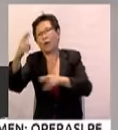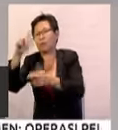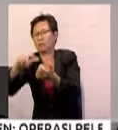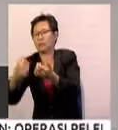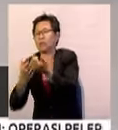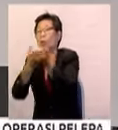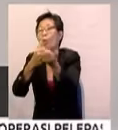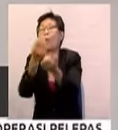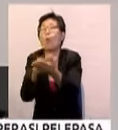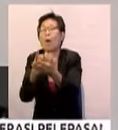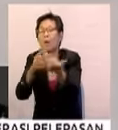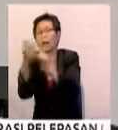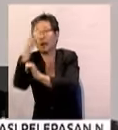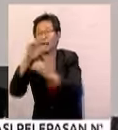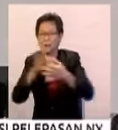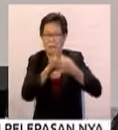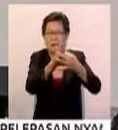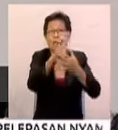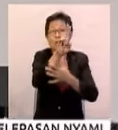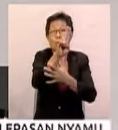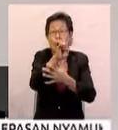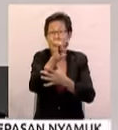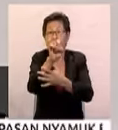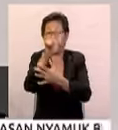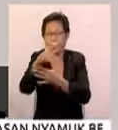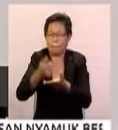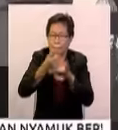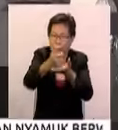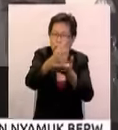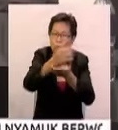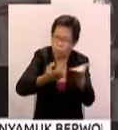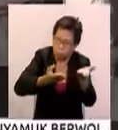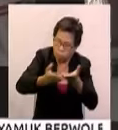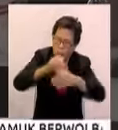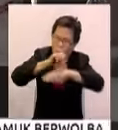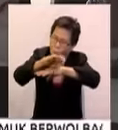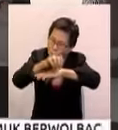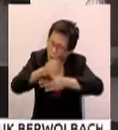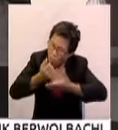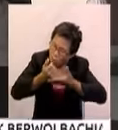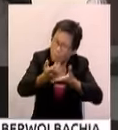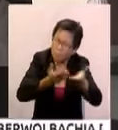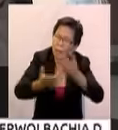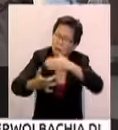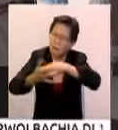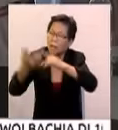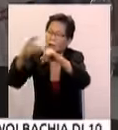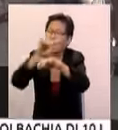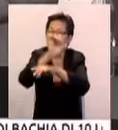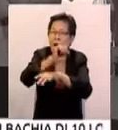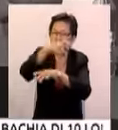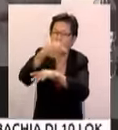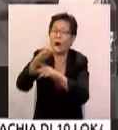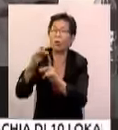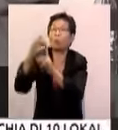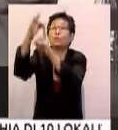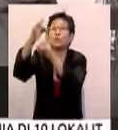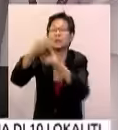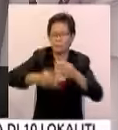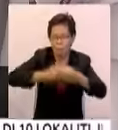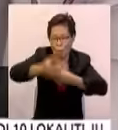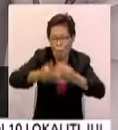kerajaan. Menerusi kerjasama ini, UNDP akan memberi bantuan dan khidmat konsultansi teknikal kepada SPR khususnya dalam